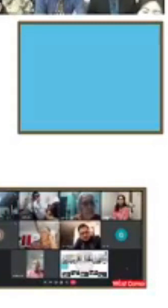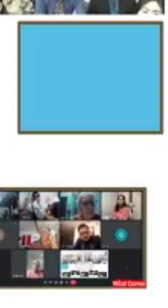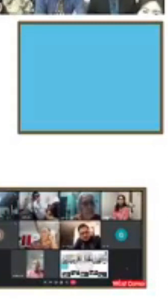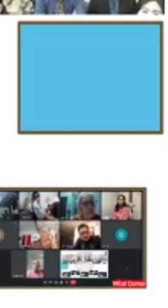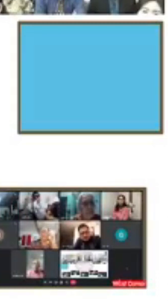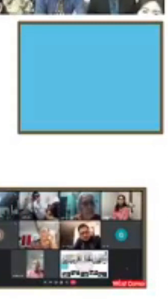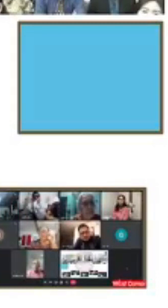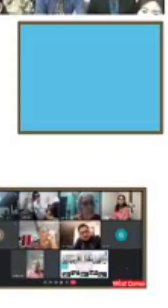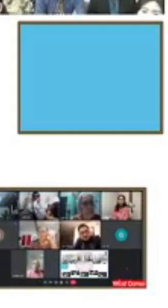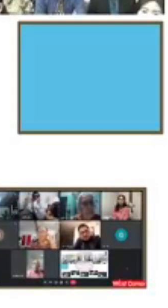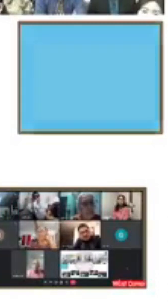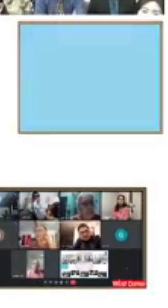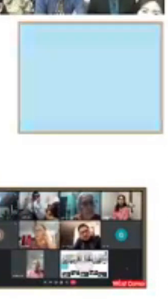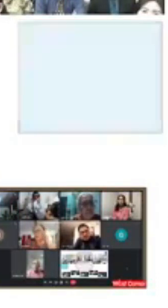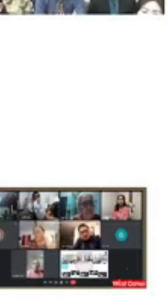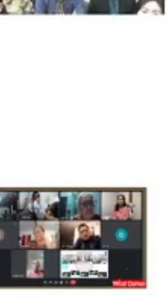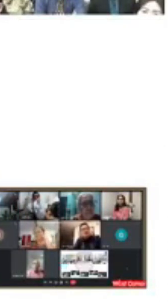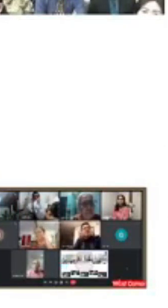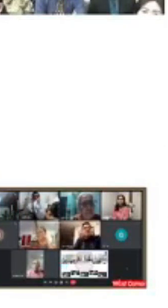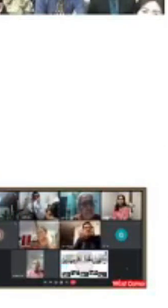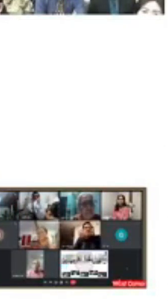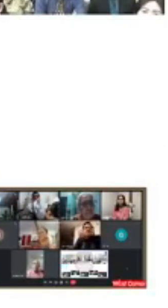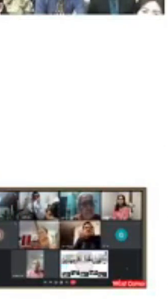natin sapagkat may kinalaman ito sa tao.